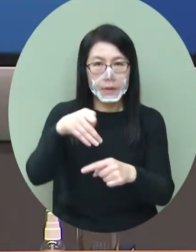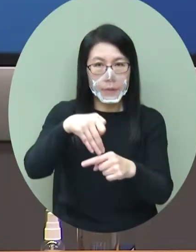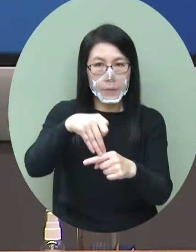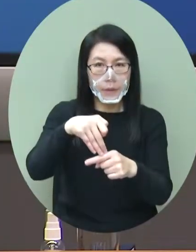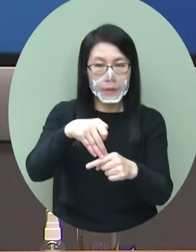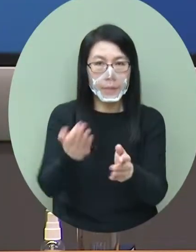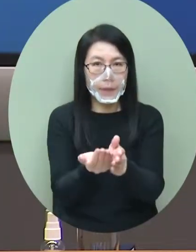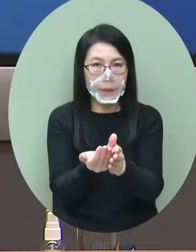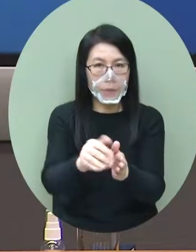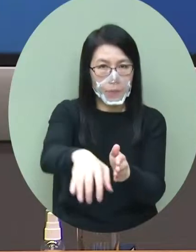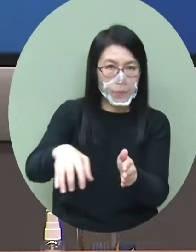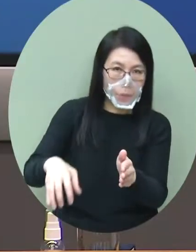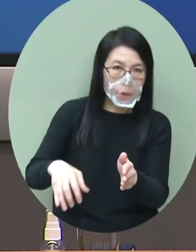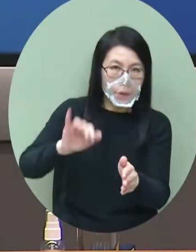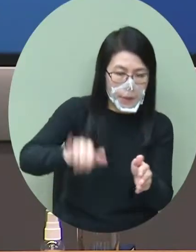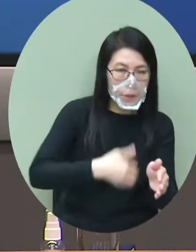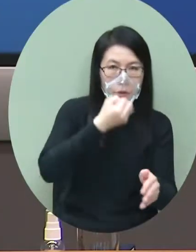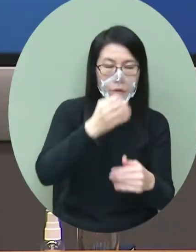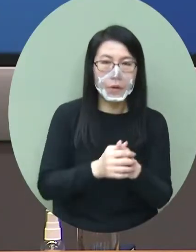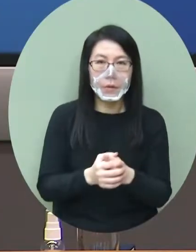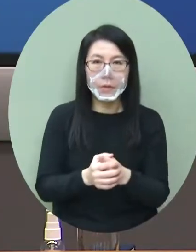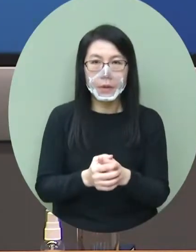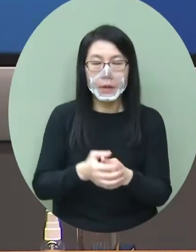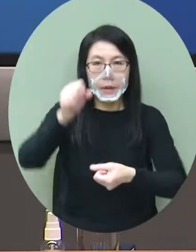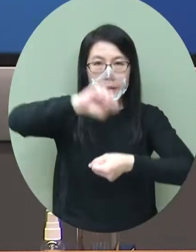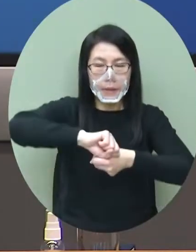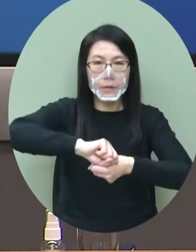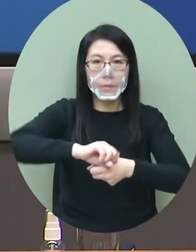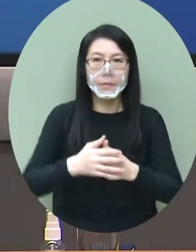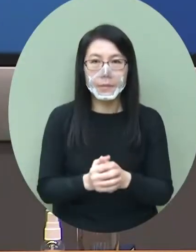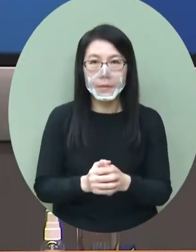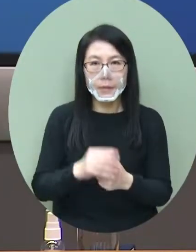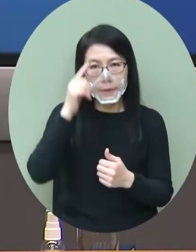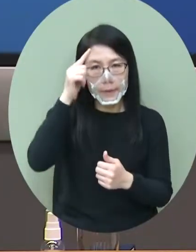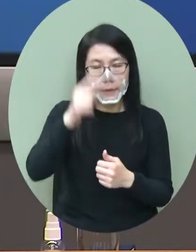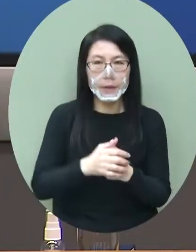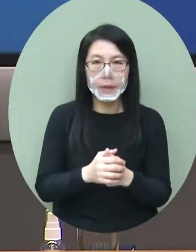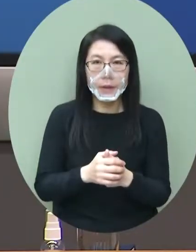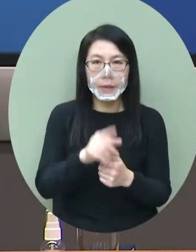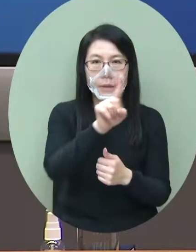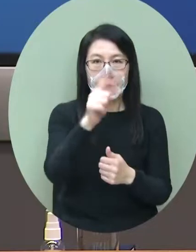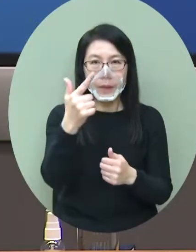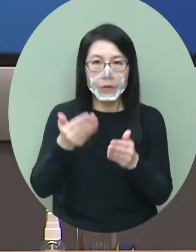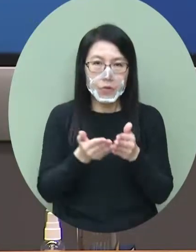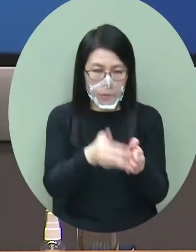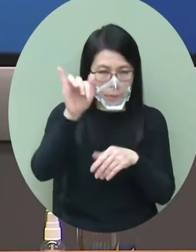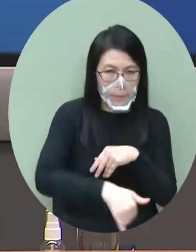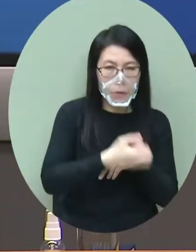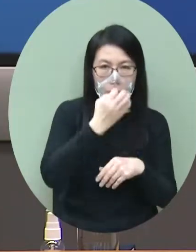深圳的码头来港的班次呢，已经增加到每天是有